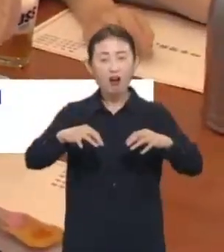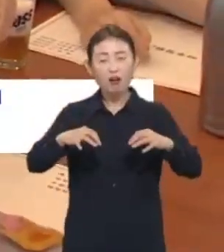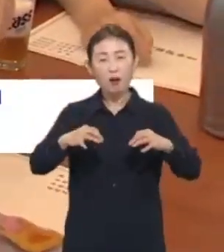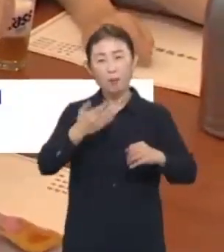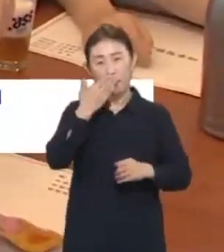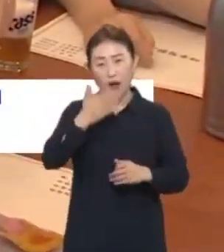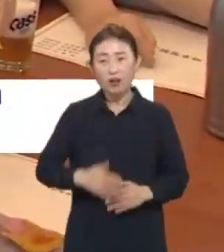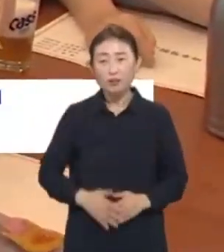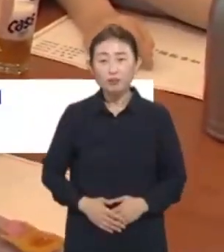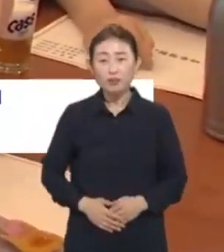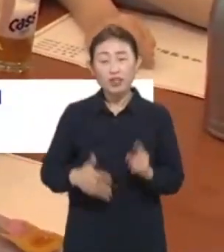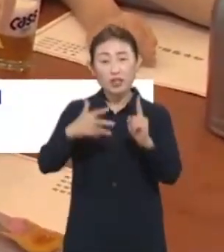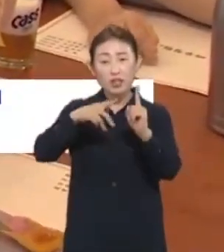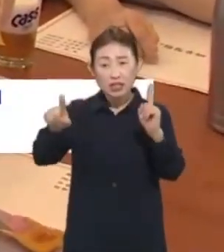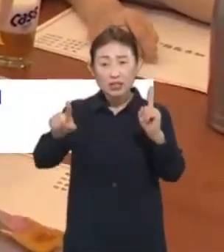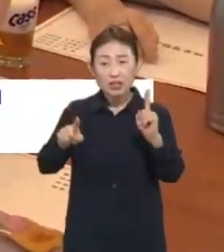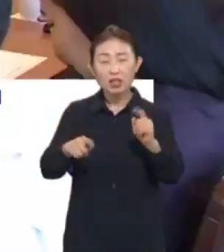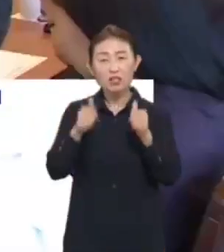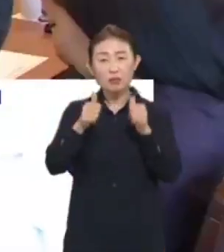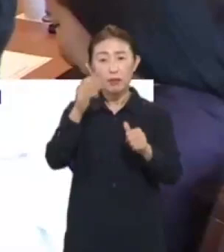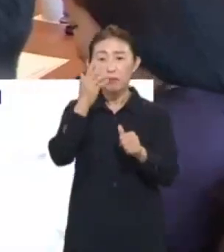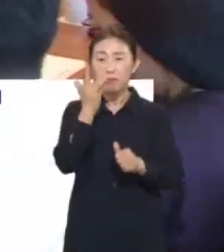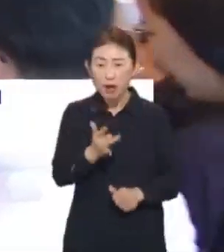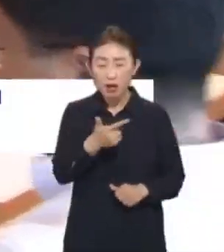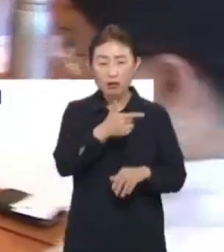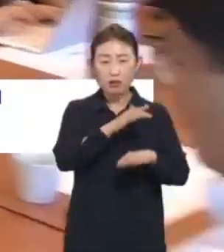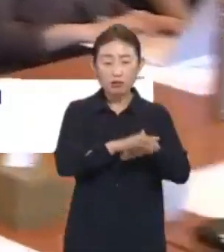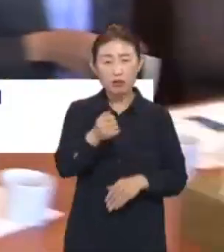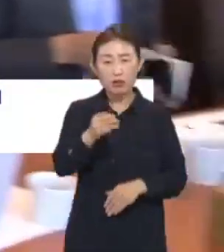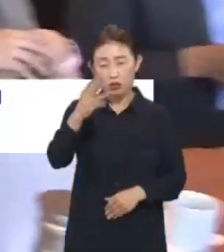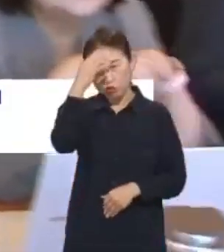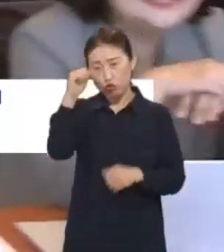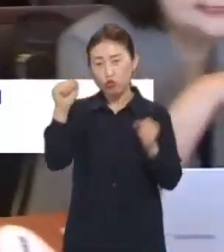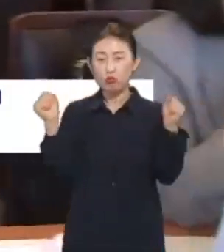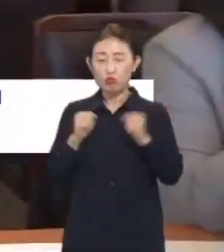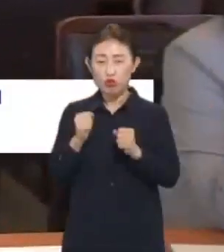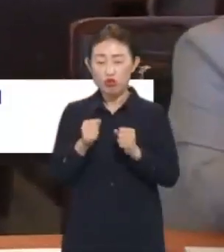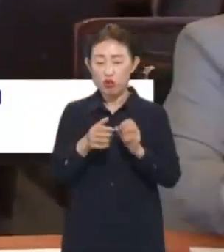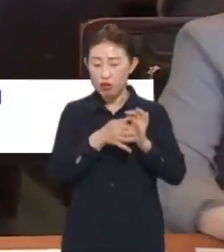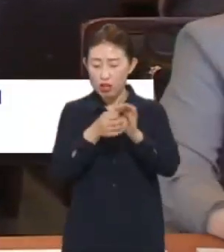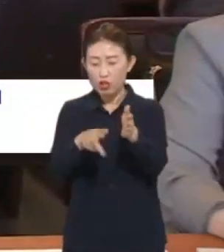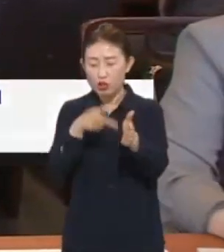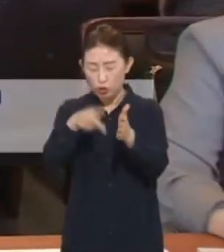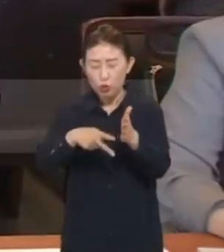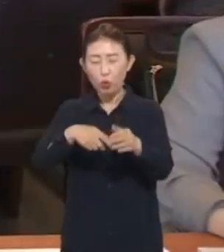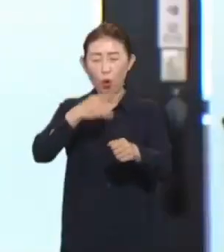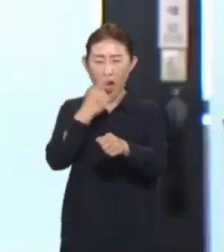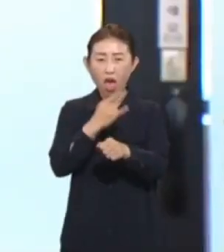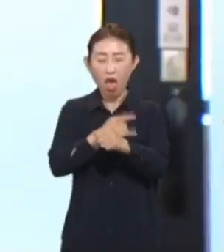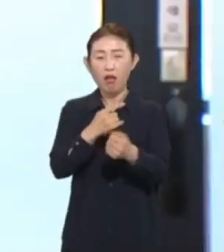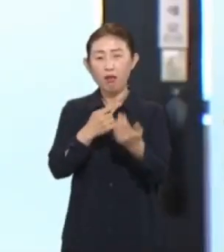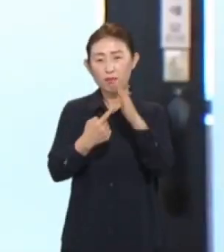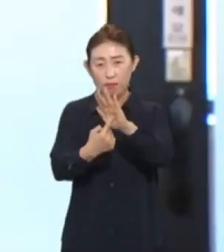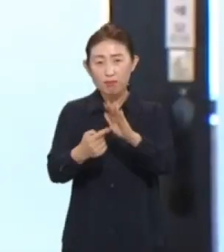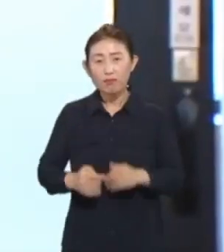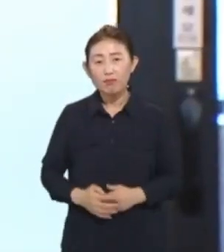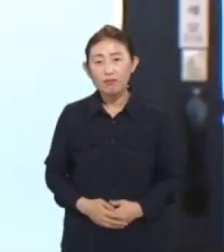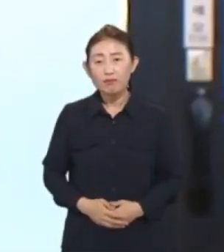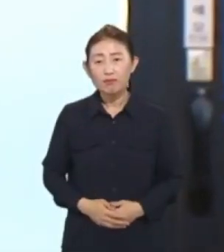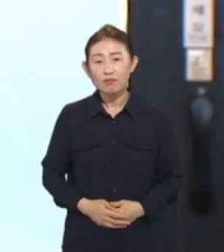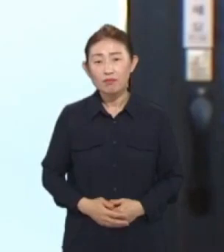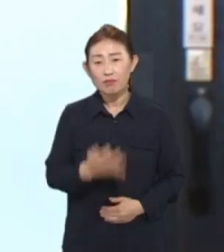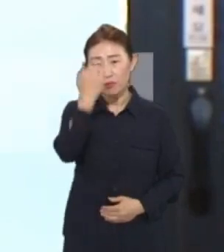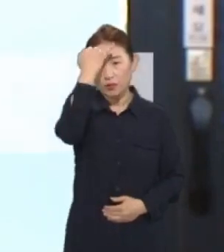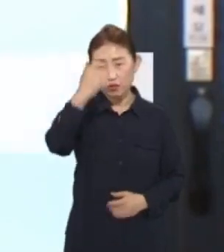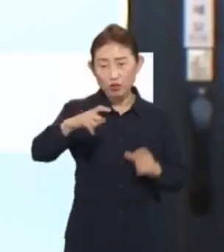원희룡 장관은 1차 예타 대상에 빠졌던 대전 세종 충북 광역철도도 확고하다고 밝혔습니다. 예, 우리